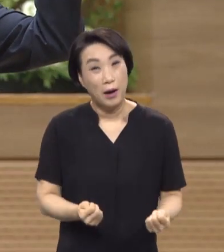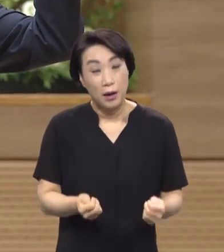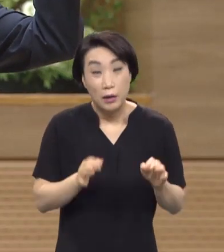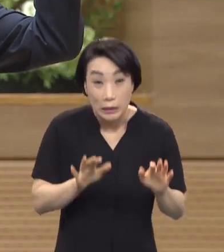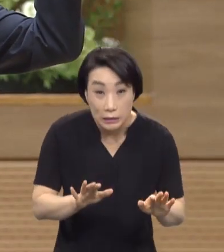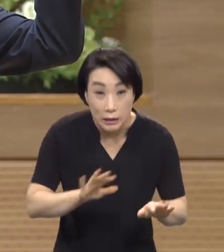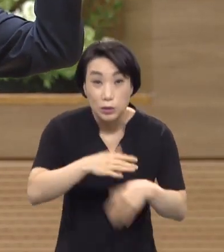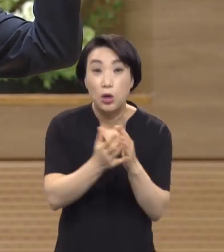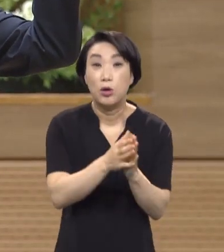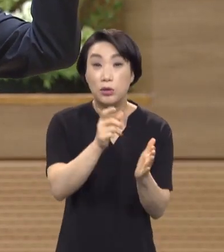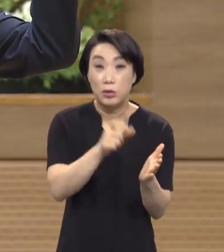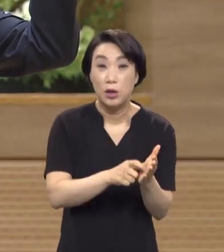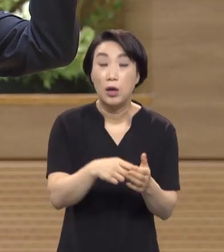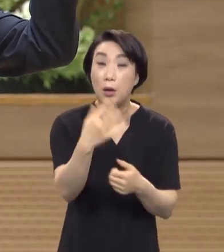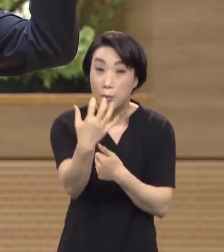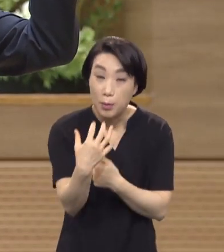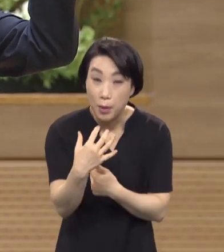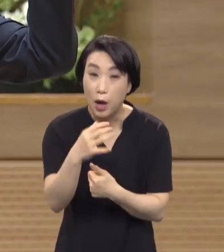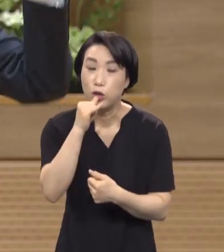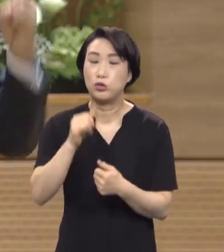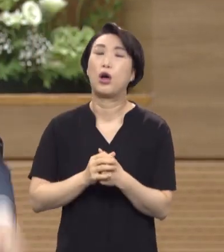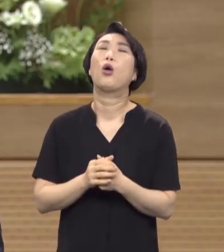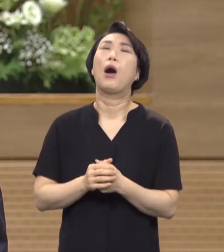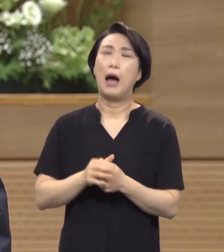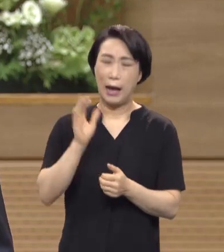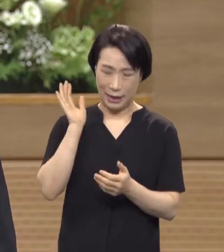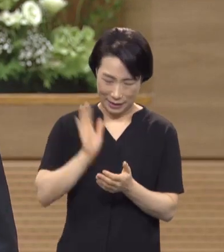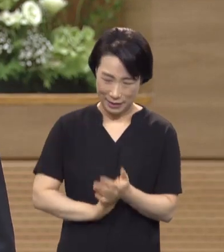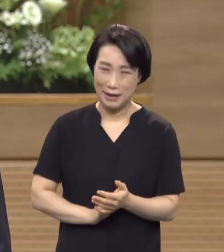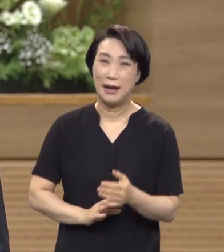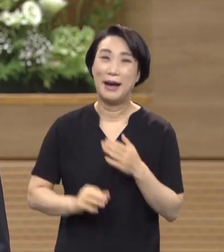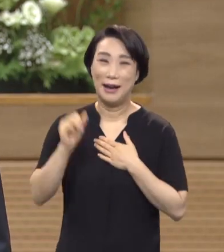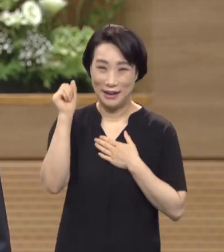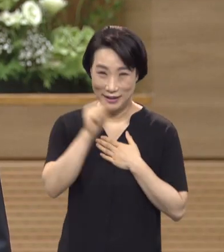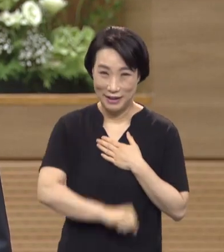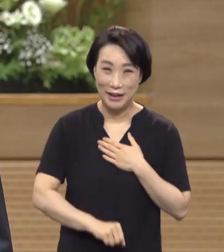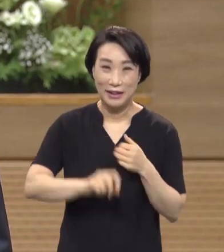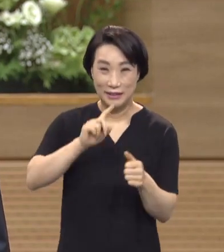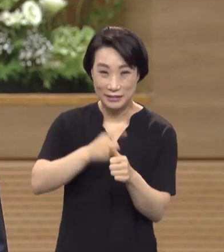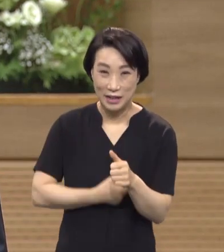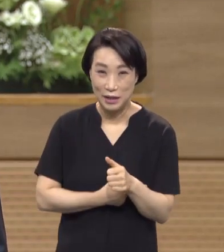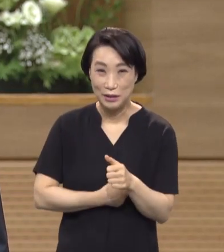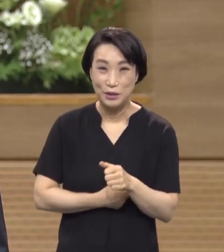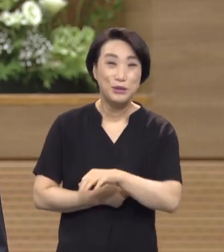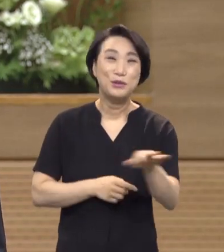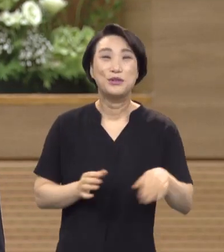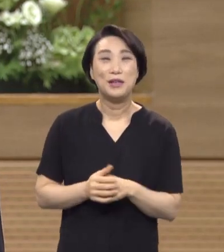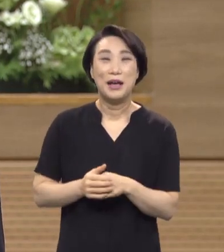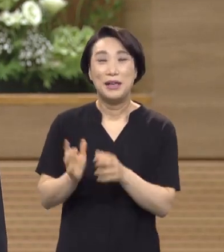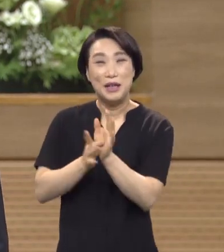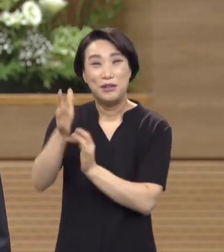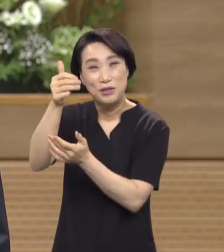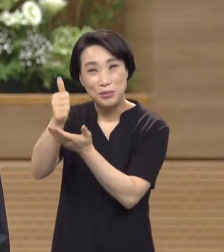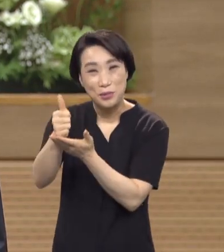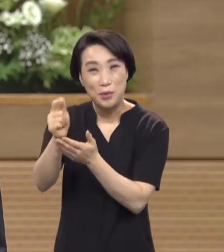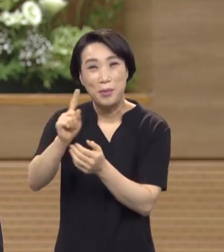성경에 핍박 받는다고 했으니까 당연한 것이요. 우리의 보수인 예수께서도